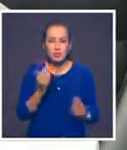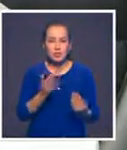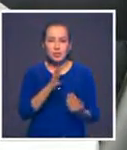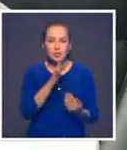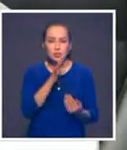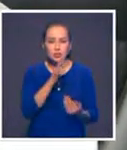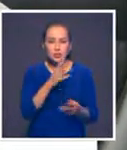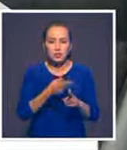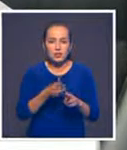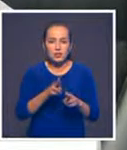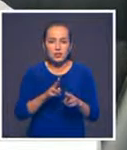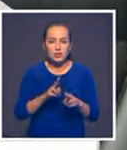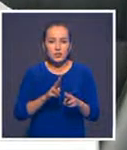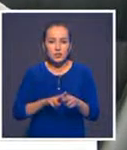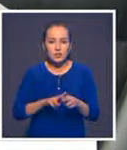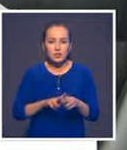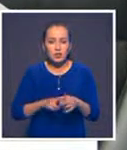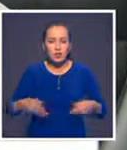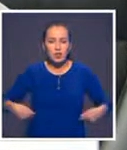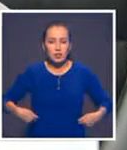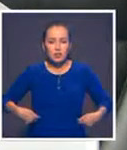бүйрек аппаратына өте тығыз,